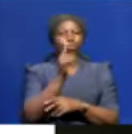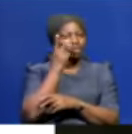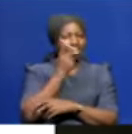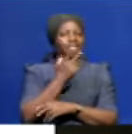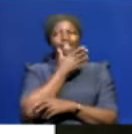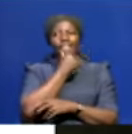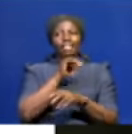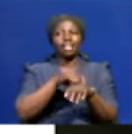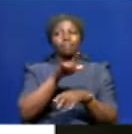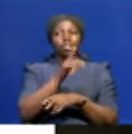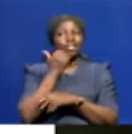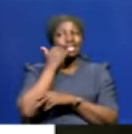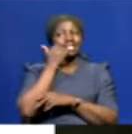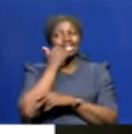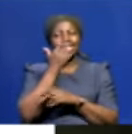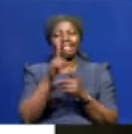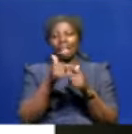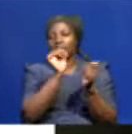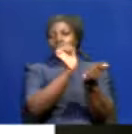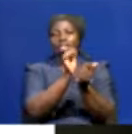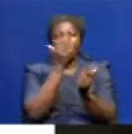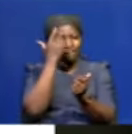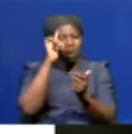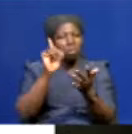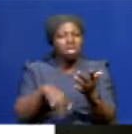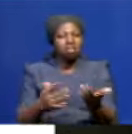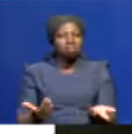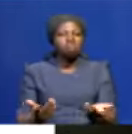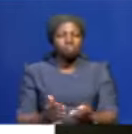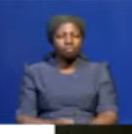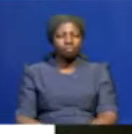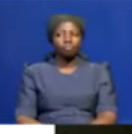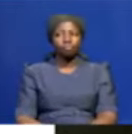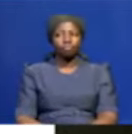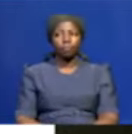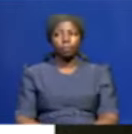Jacqueline Masharia for Lunchtime News.